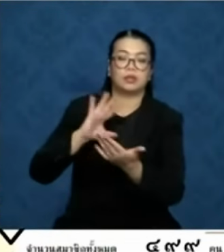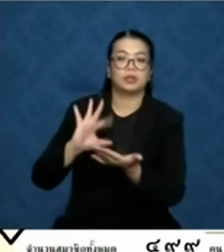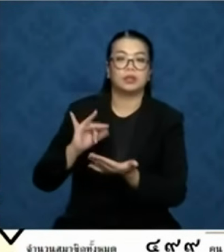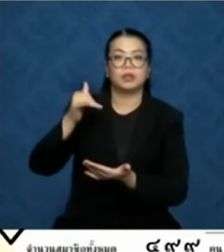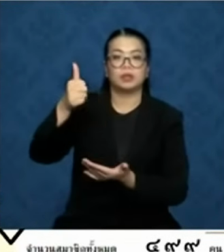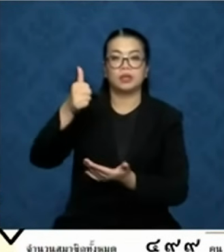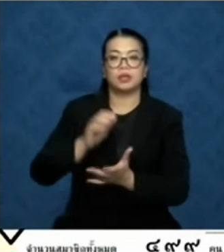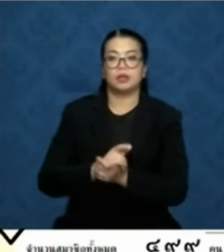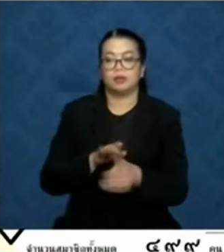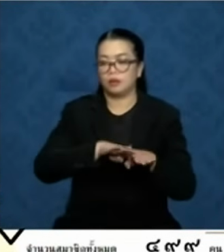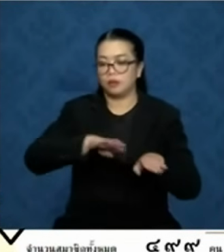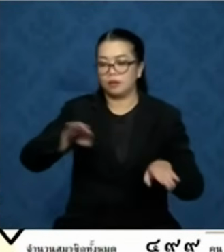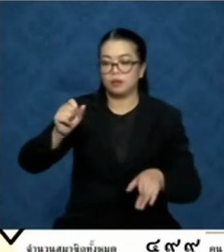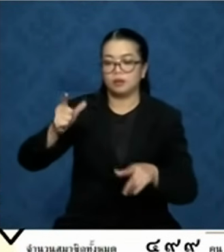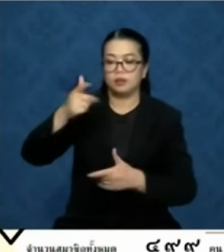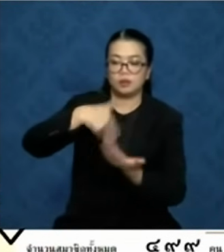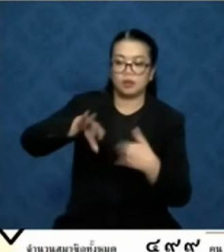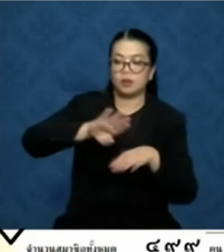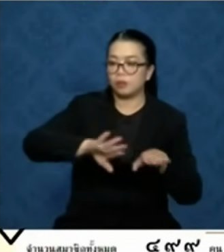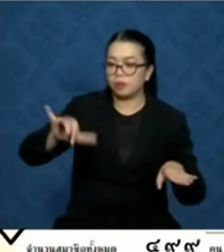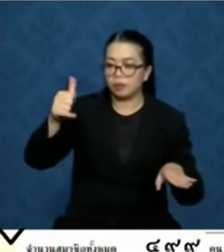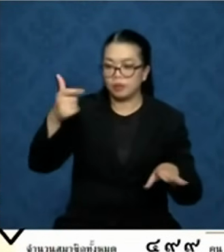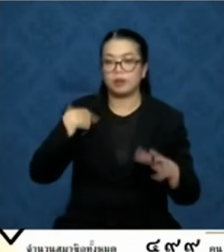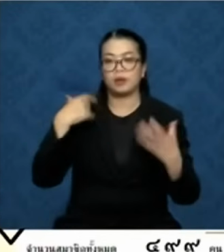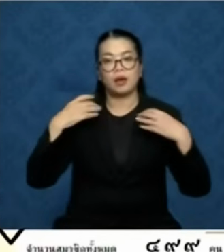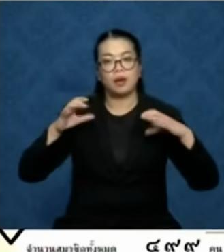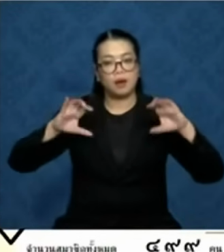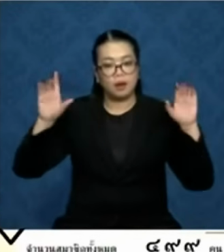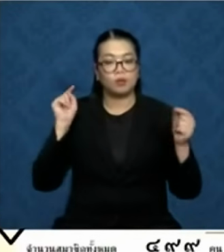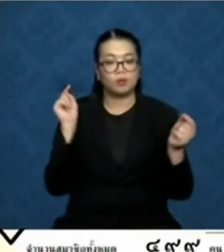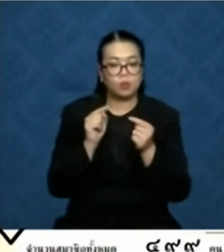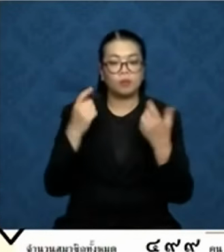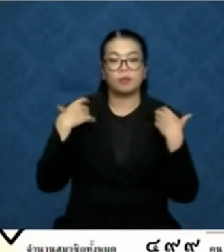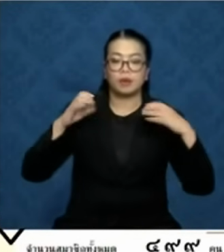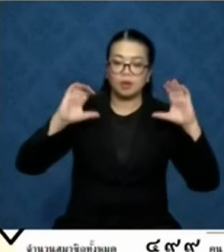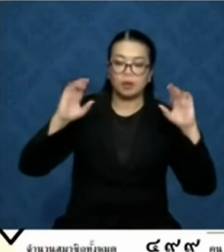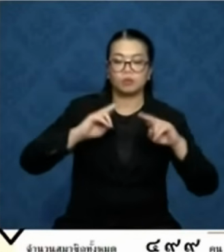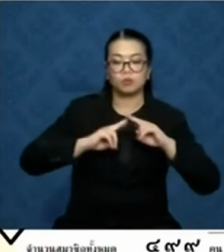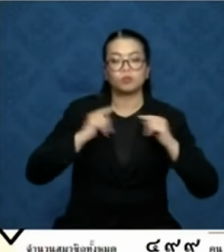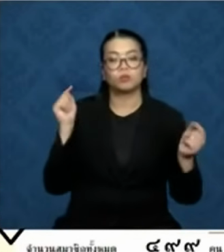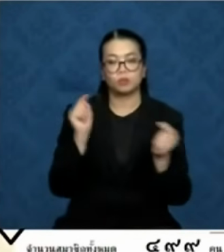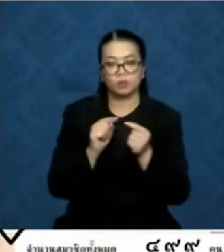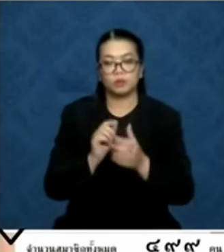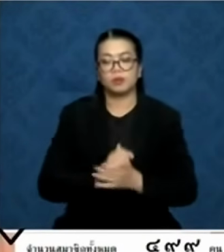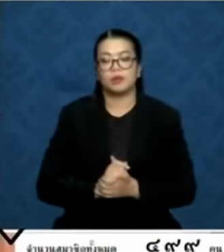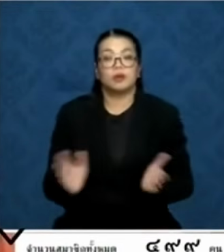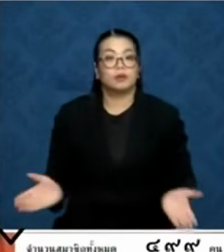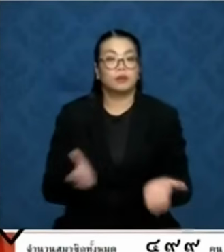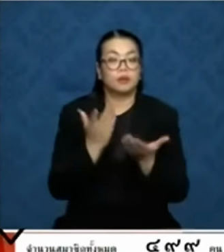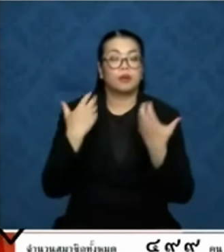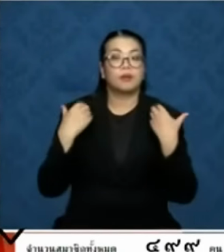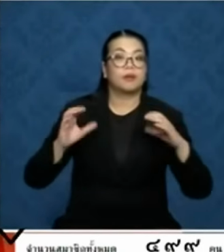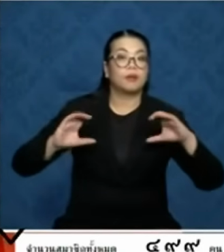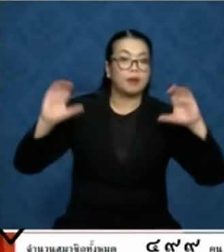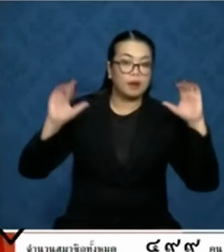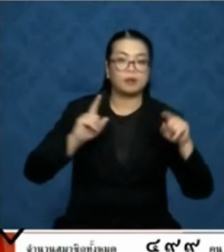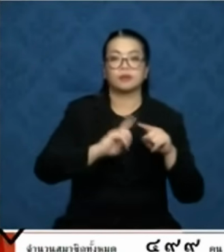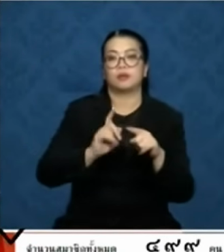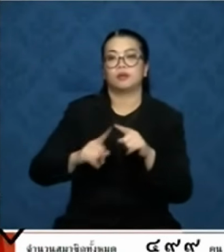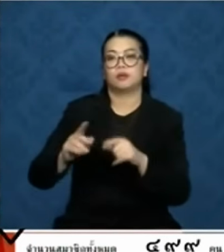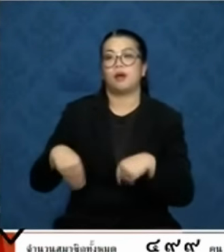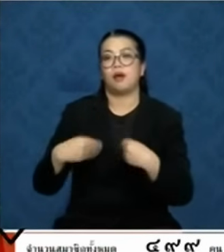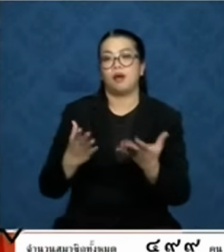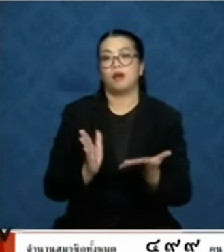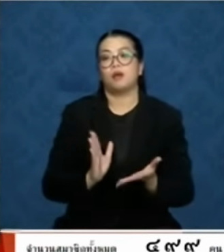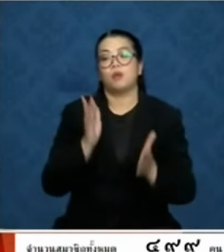การปรับปรุงภาครัฐโดยการปรับขนาดของภาครัฐให้เหมาะสมกับภารกิจเสริมสร้างบทบาทของภาคส่วนอื่นๆตลอดจนสร้างบุคลากร